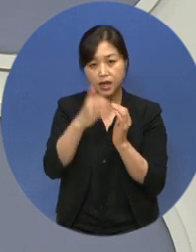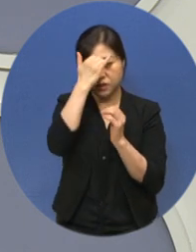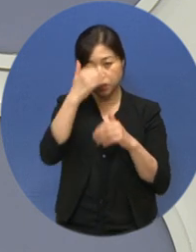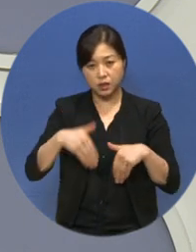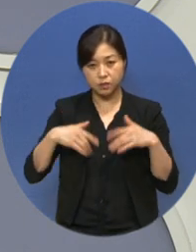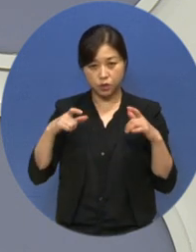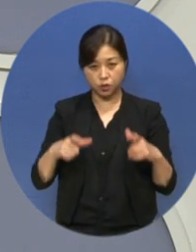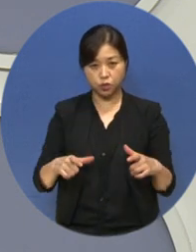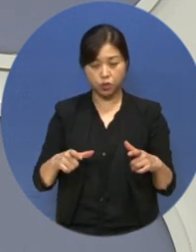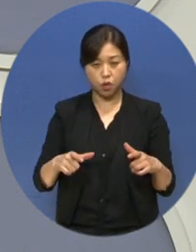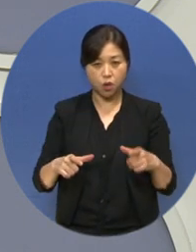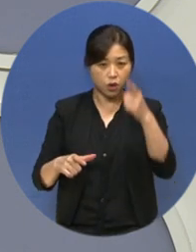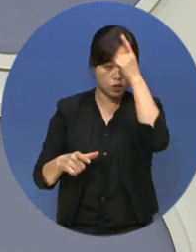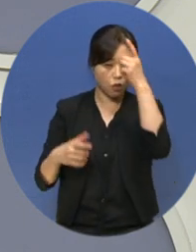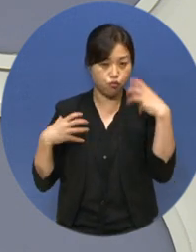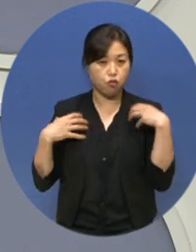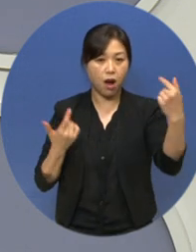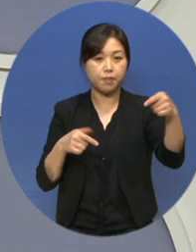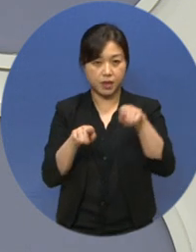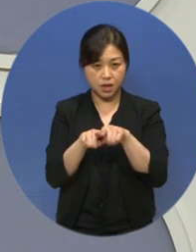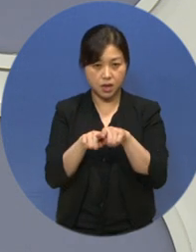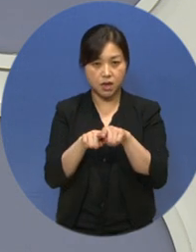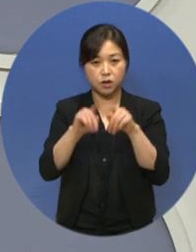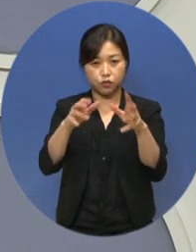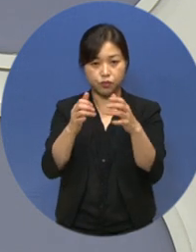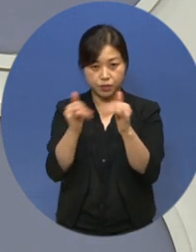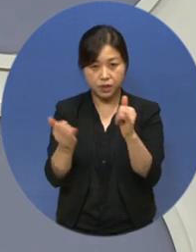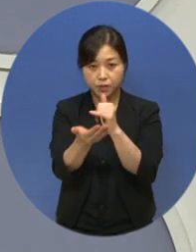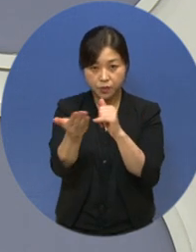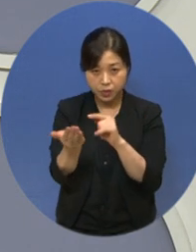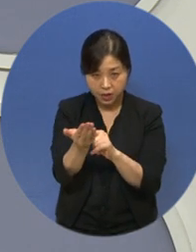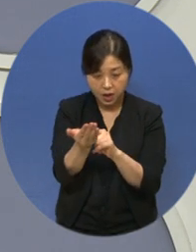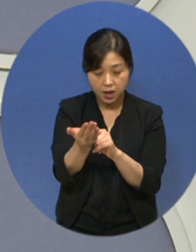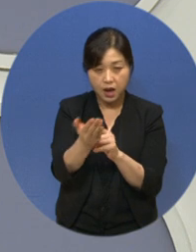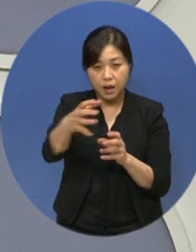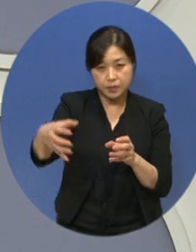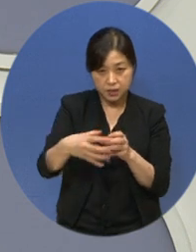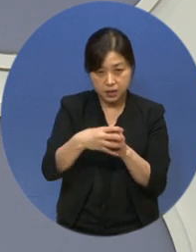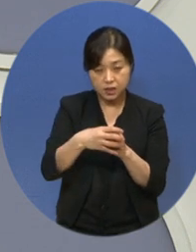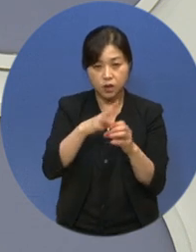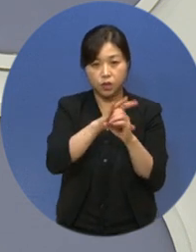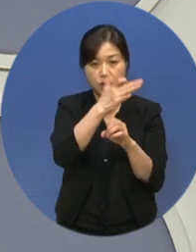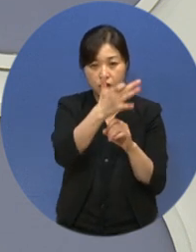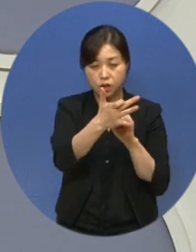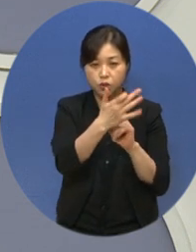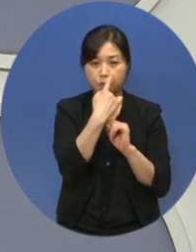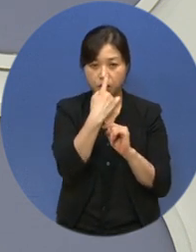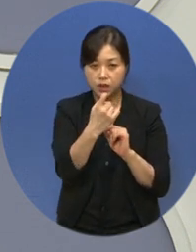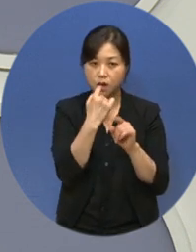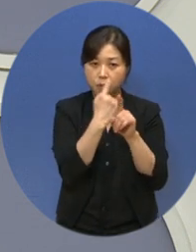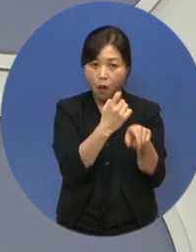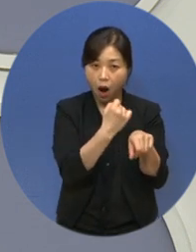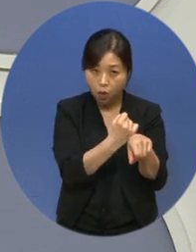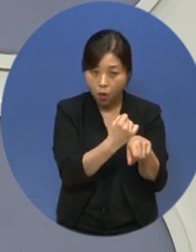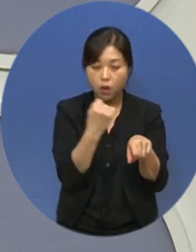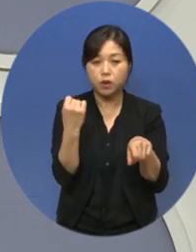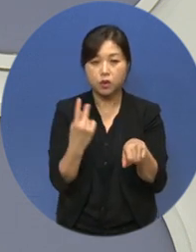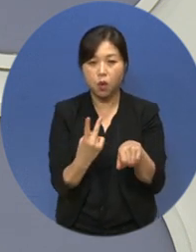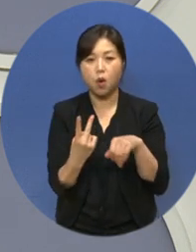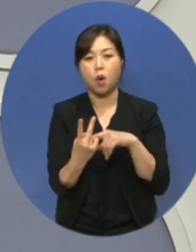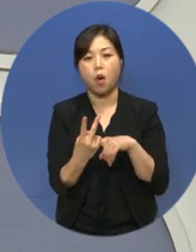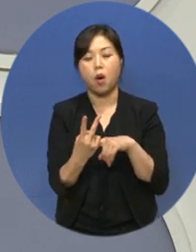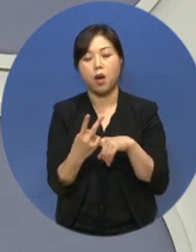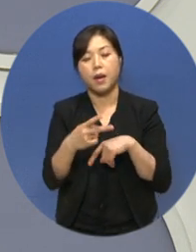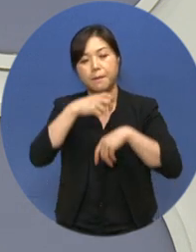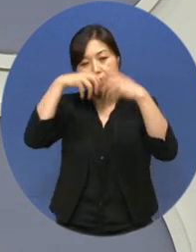중앙정부에서 도 중앙 정부와 함께 우리 국민과 함께 예 크라이 그를 멋지게 극복하고 예수의 를 잘